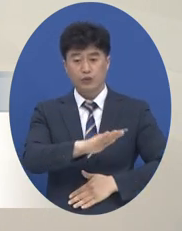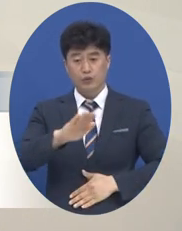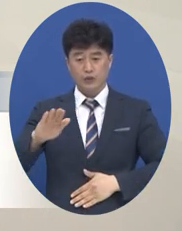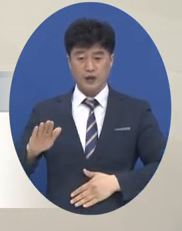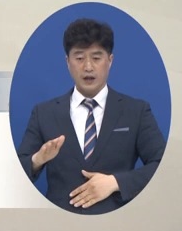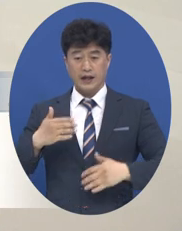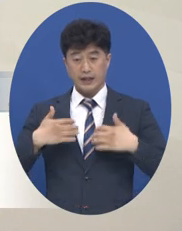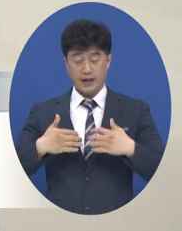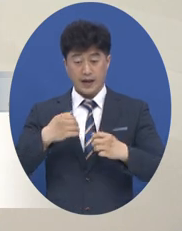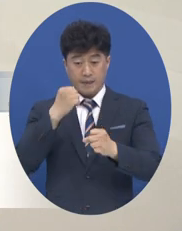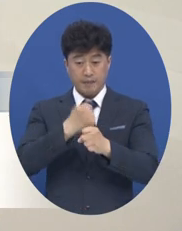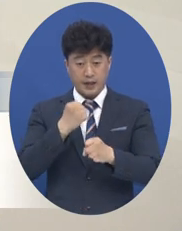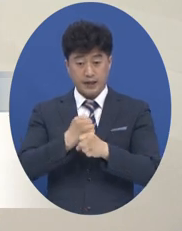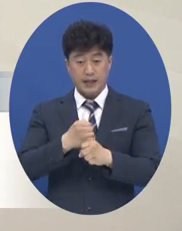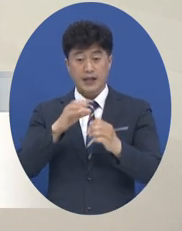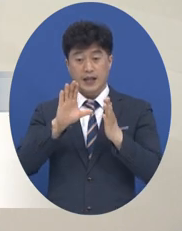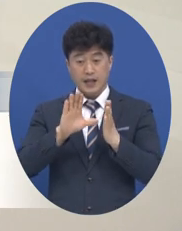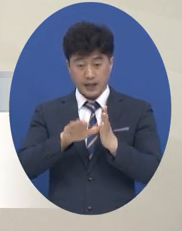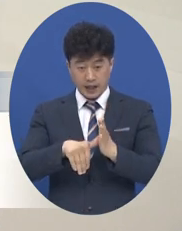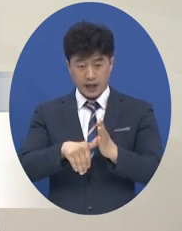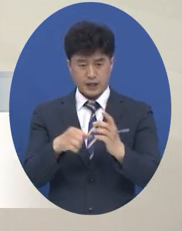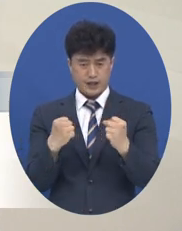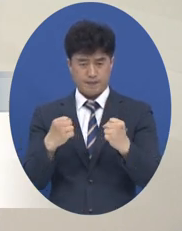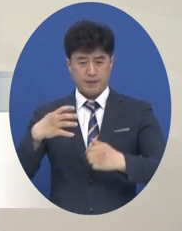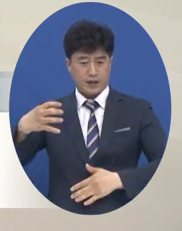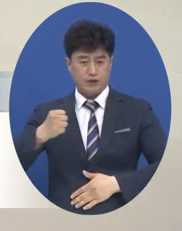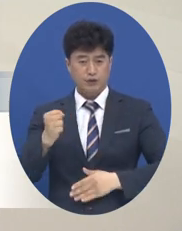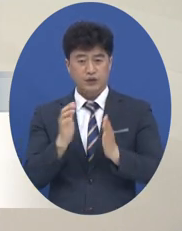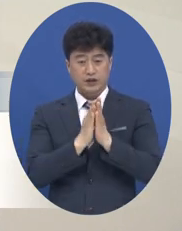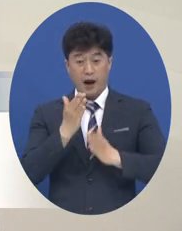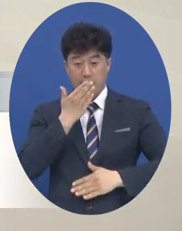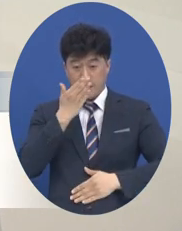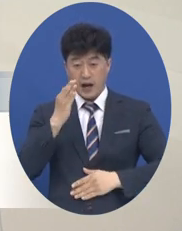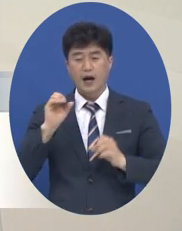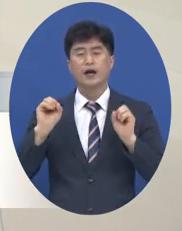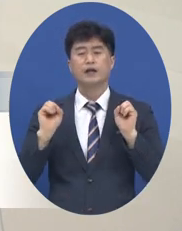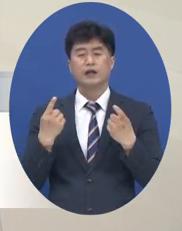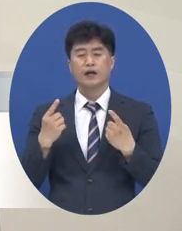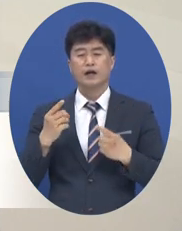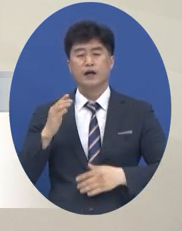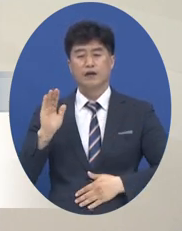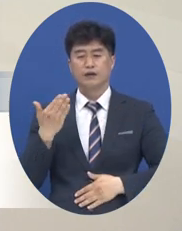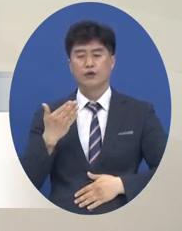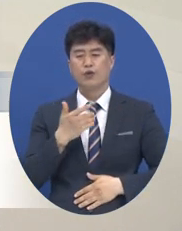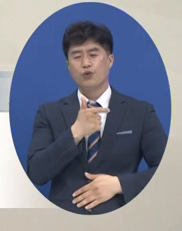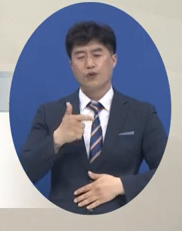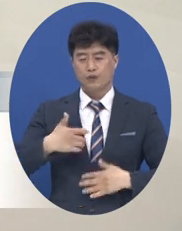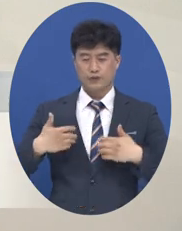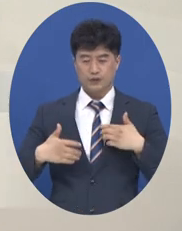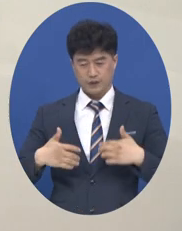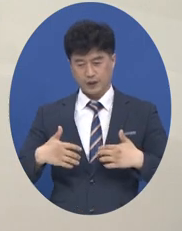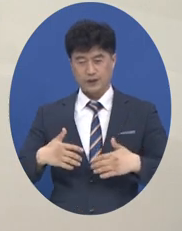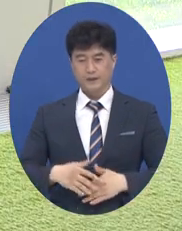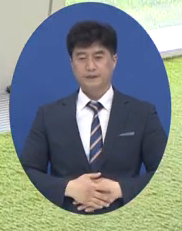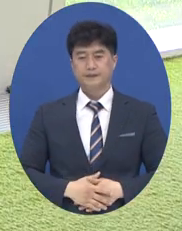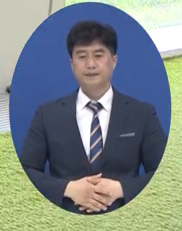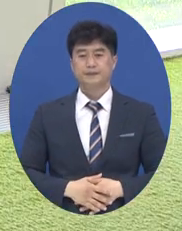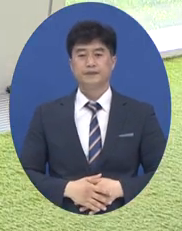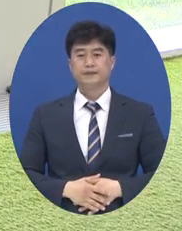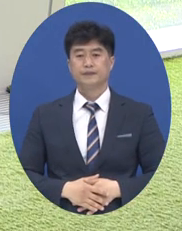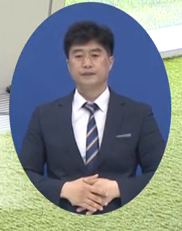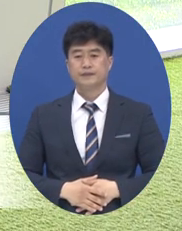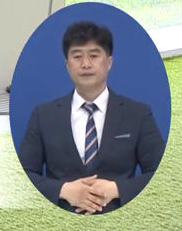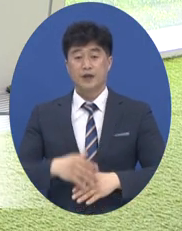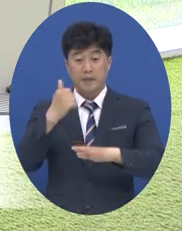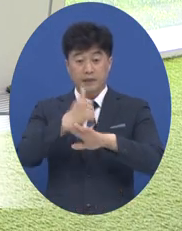좀 게임 개발 할 때 힘을 받아서 좀 출발할 수 있는 계기가 돼 가지고 넘어 께 봅니다